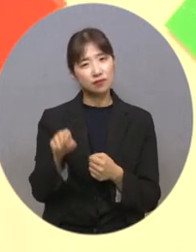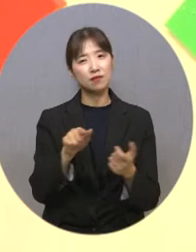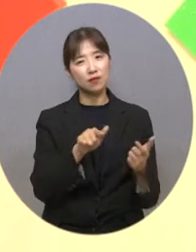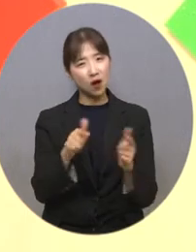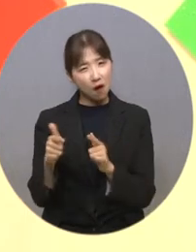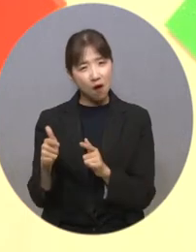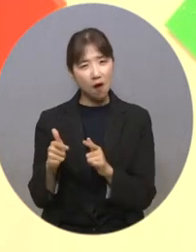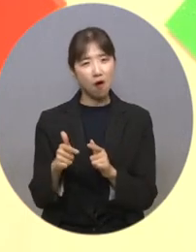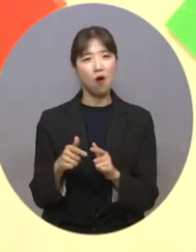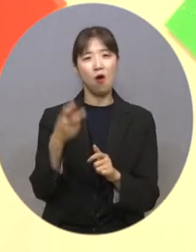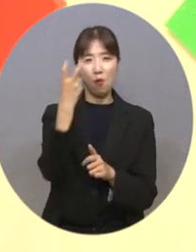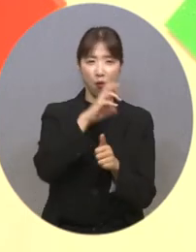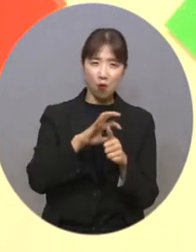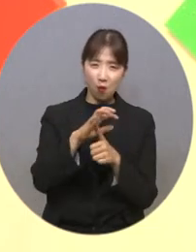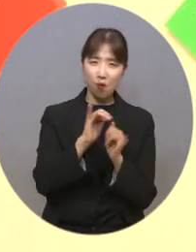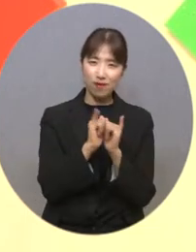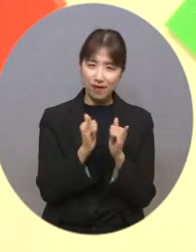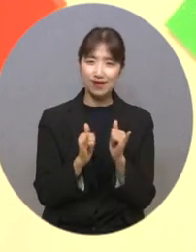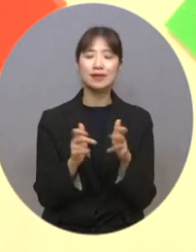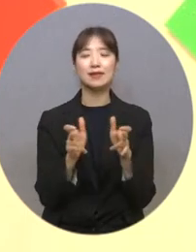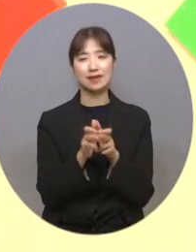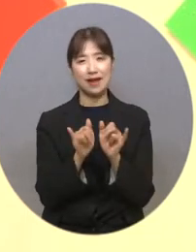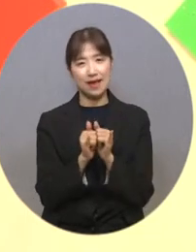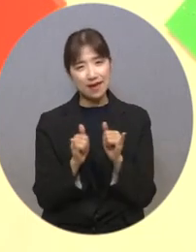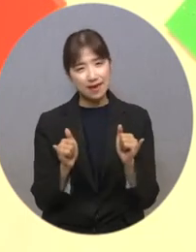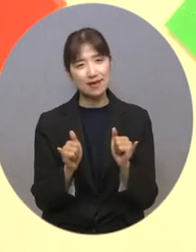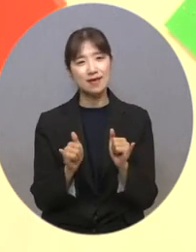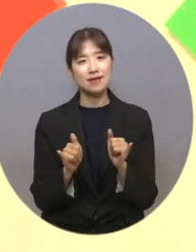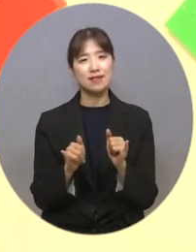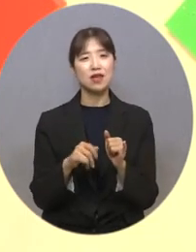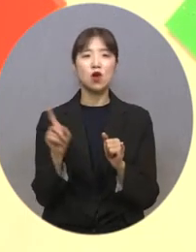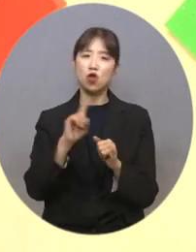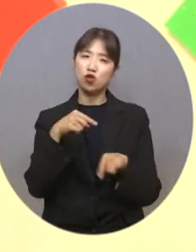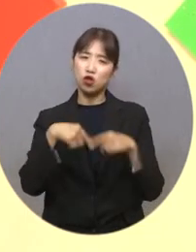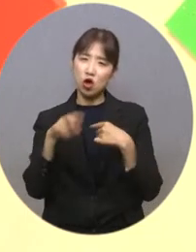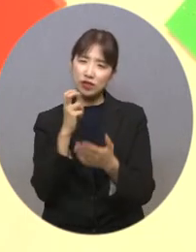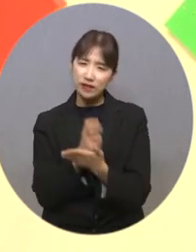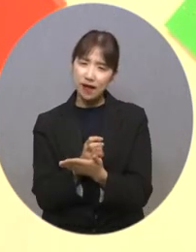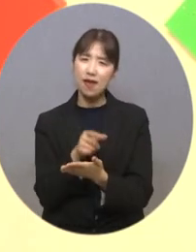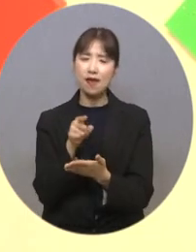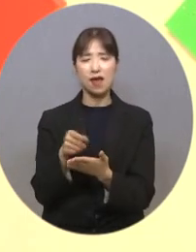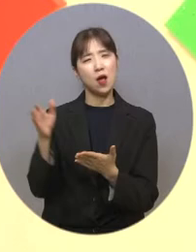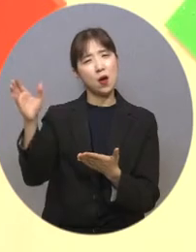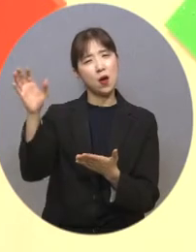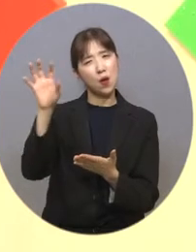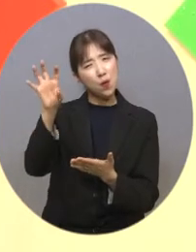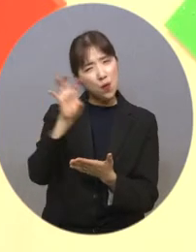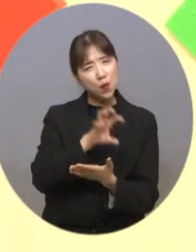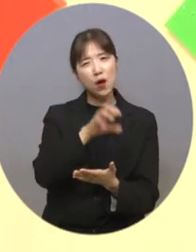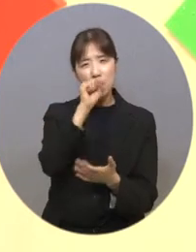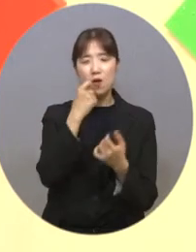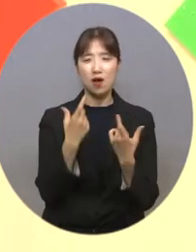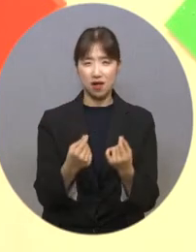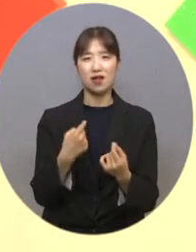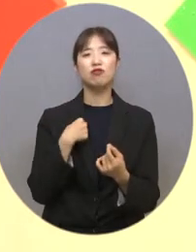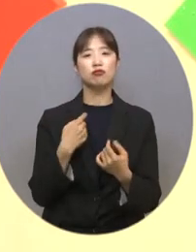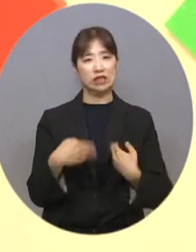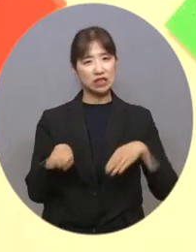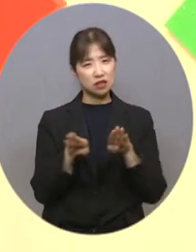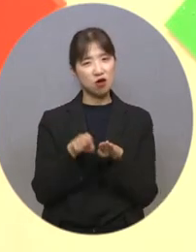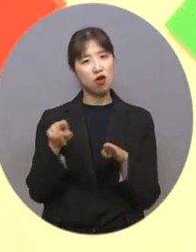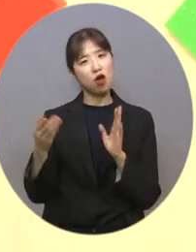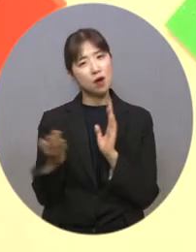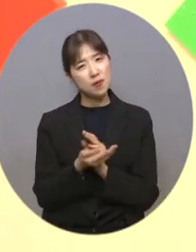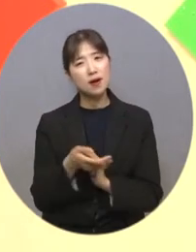부분들을 보호자들과 장애인들을 이제 어떤 정책으로 해야 나가야 될 것인지 네. 또 꿈을 키우는 세상에서는 어떻게 해야 될